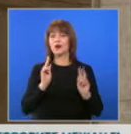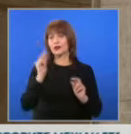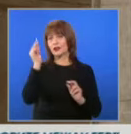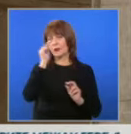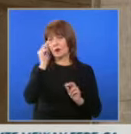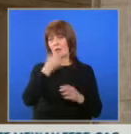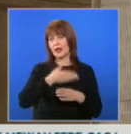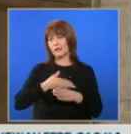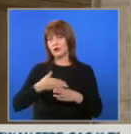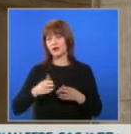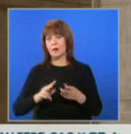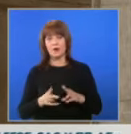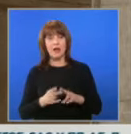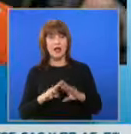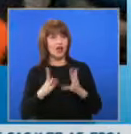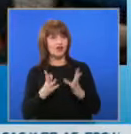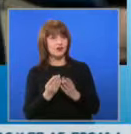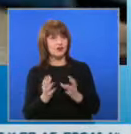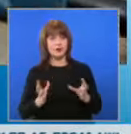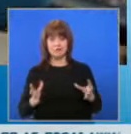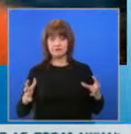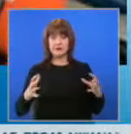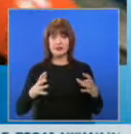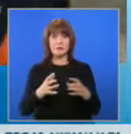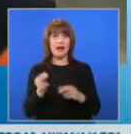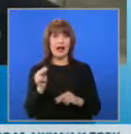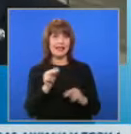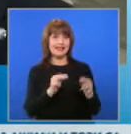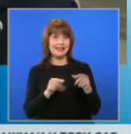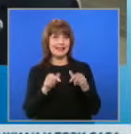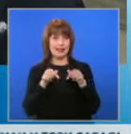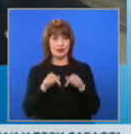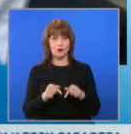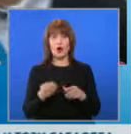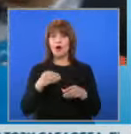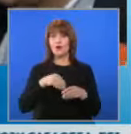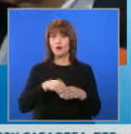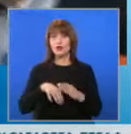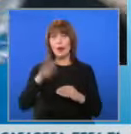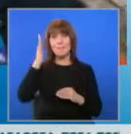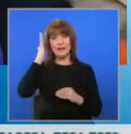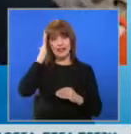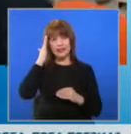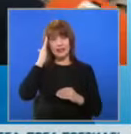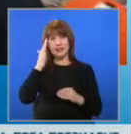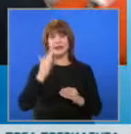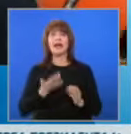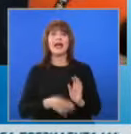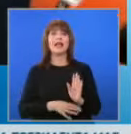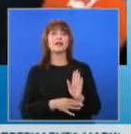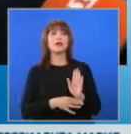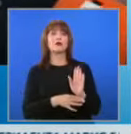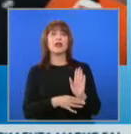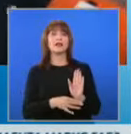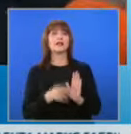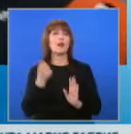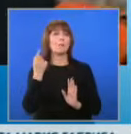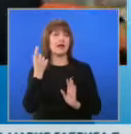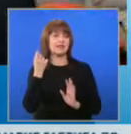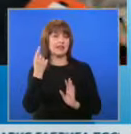Продължаваме промяната. Всички се събраха на заседание тук, включително министрите, депутатите и съпредседателите